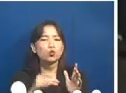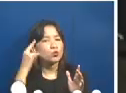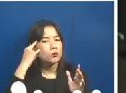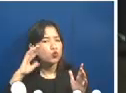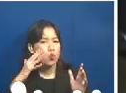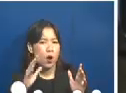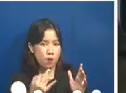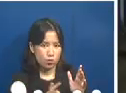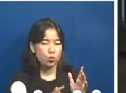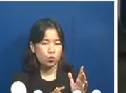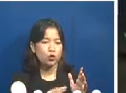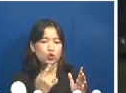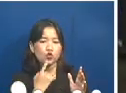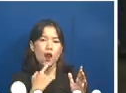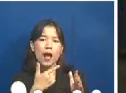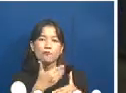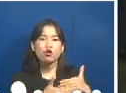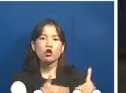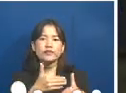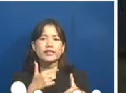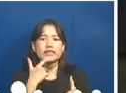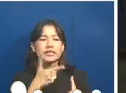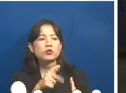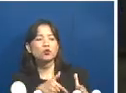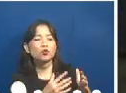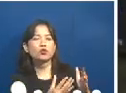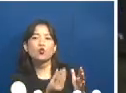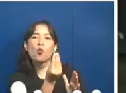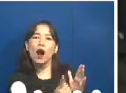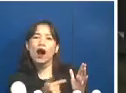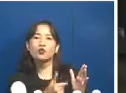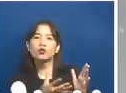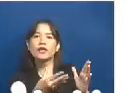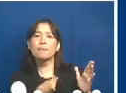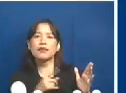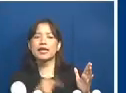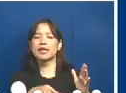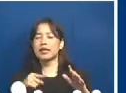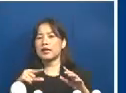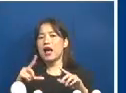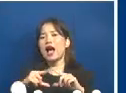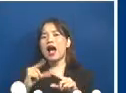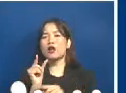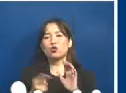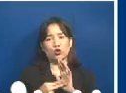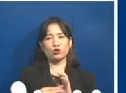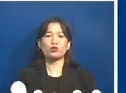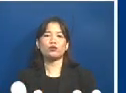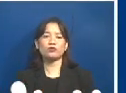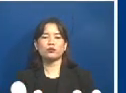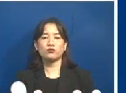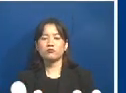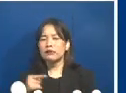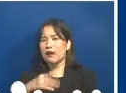dan proses didapat yang tidak sah oleh saudara Alun. Yang juga jadi sorotan,